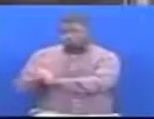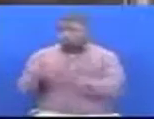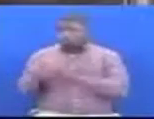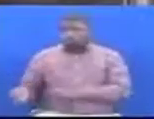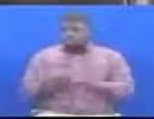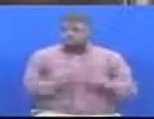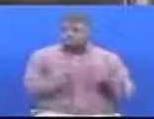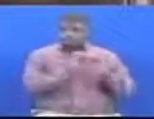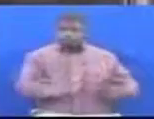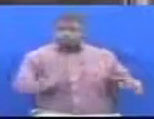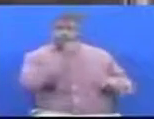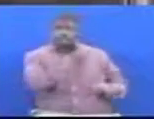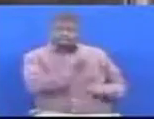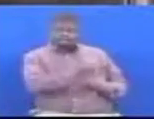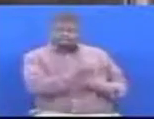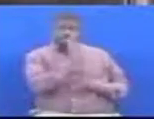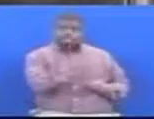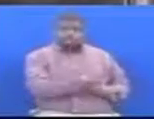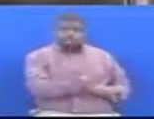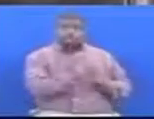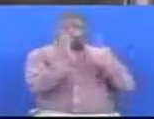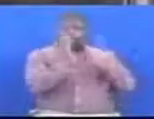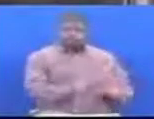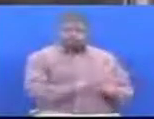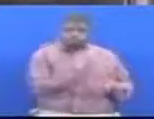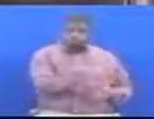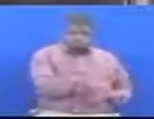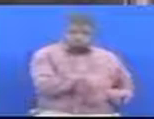mkuu wa mkoa wa Kigoma na Rukwa.